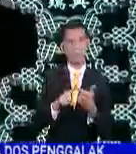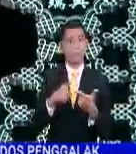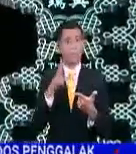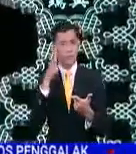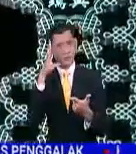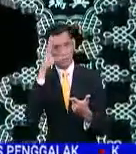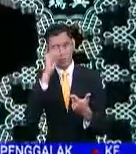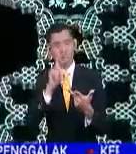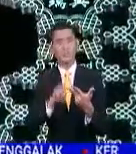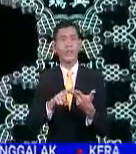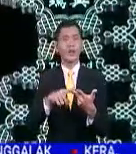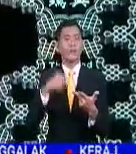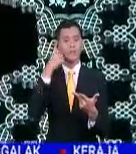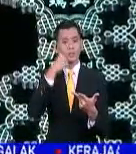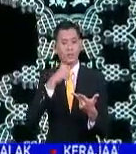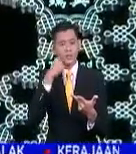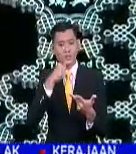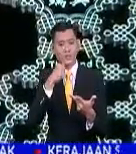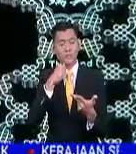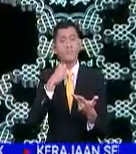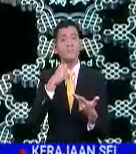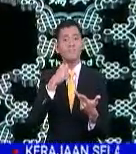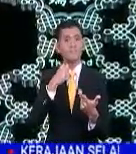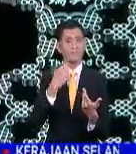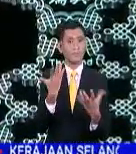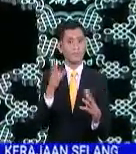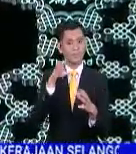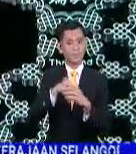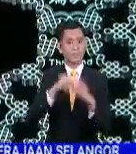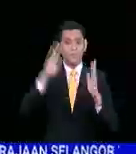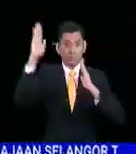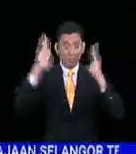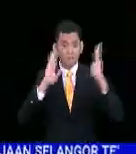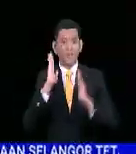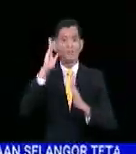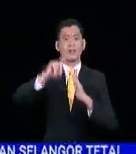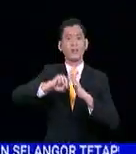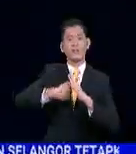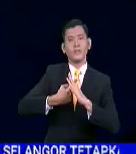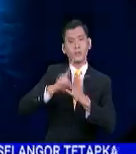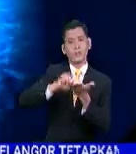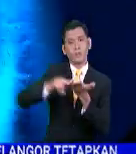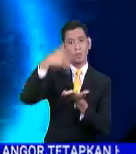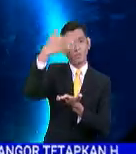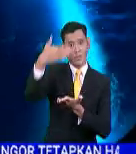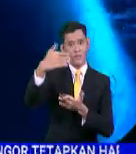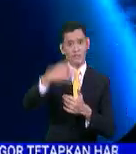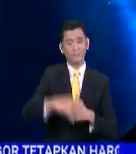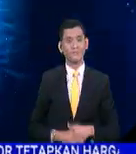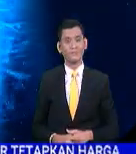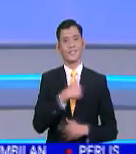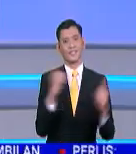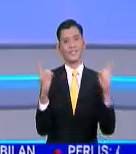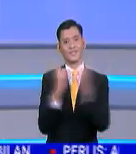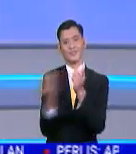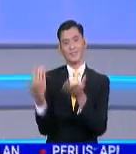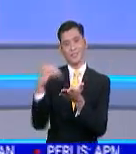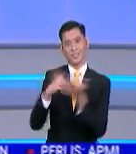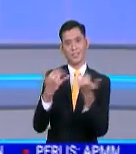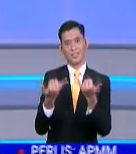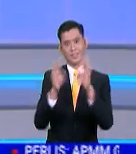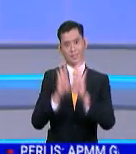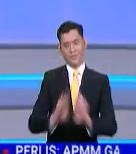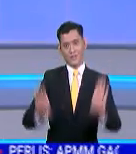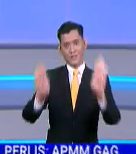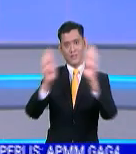dan giant slalom wanita. Aksi melibatkan Malaysia bakal bermula pada minggu depan. Ini perkembangan